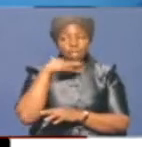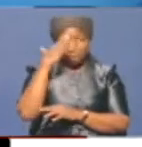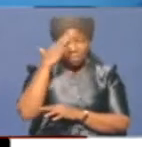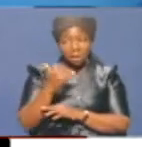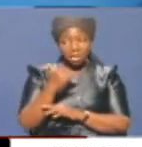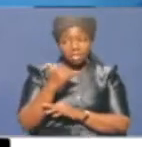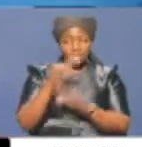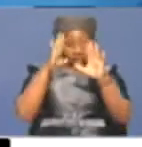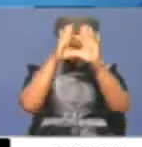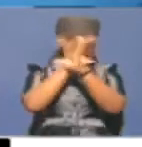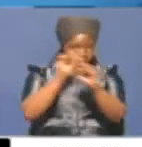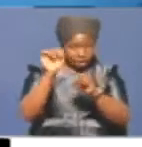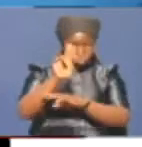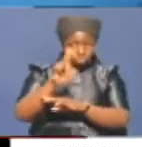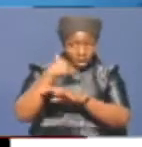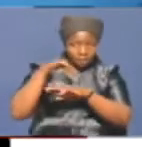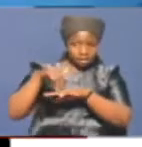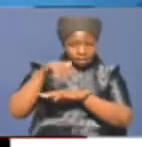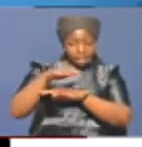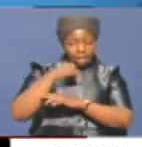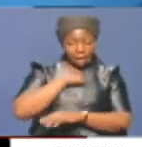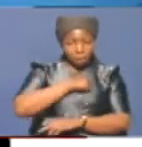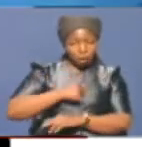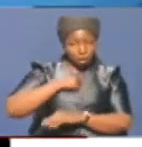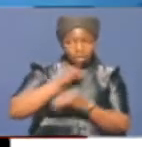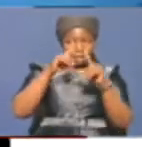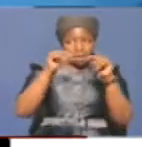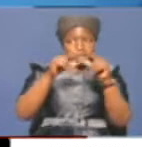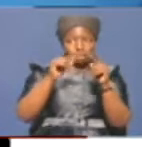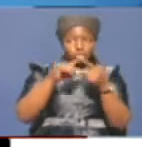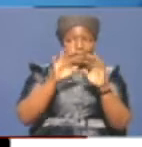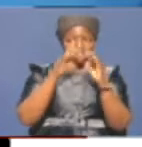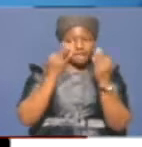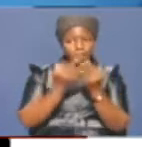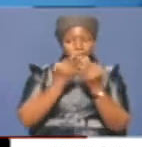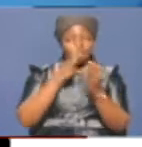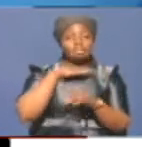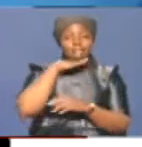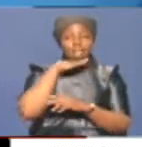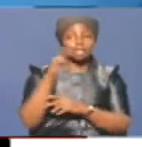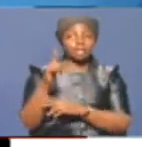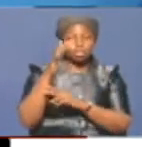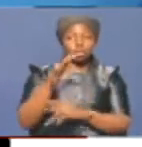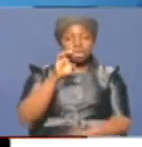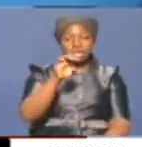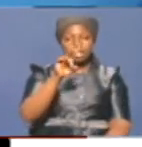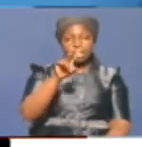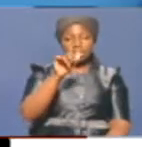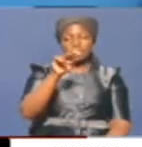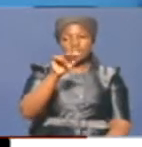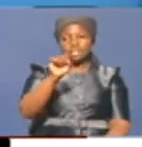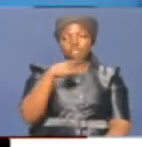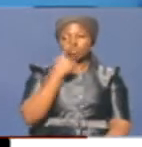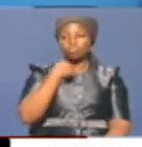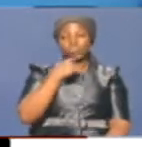Rais Uhuru Kenyatta ametuma risala za rambirambi kwa familia ya marehemu wakili mashuhuri Evans Monari, aliyeaga dunia